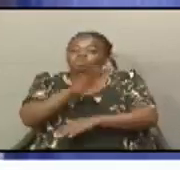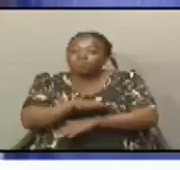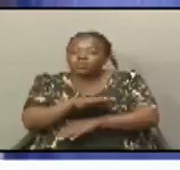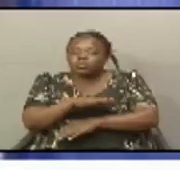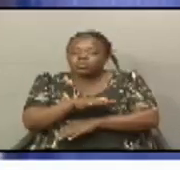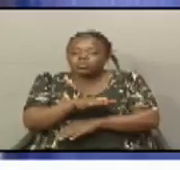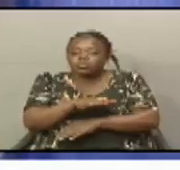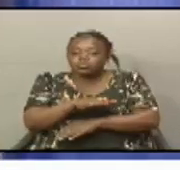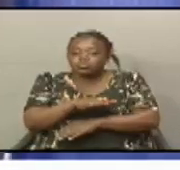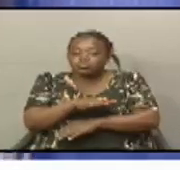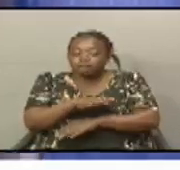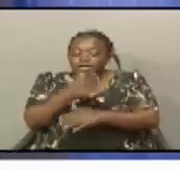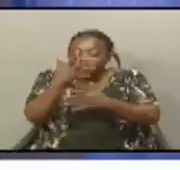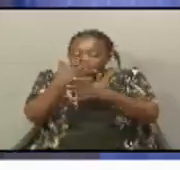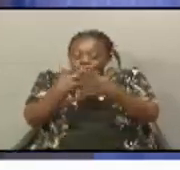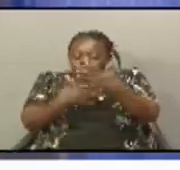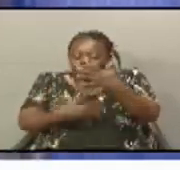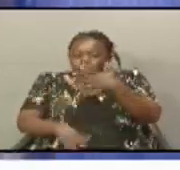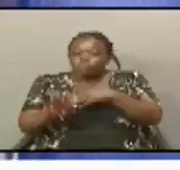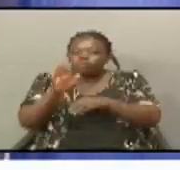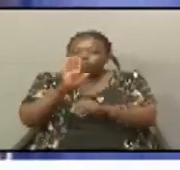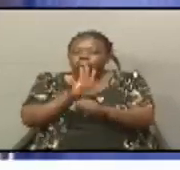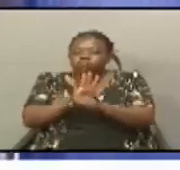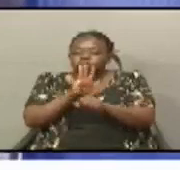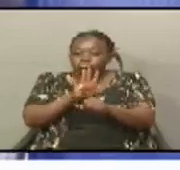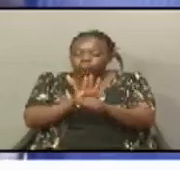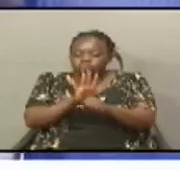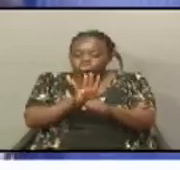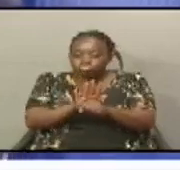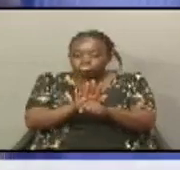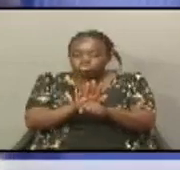yajja nga ayiko omusaayi mungi okuva